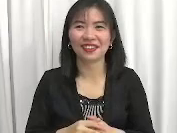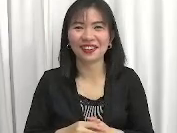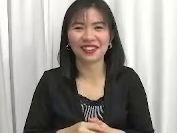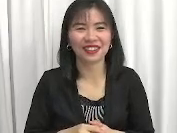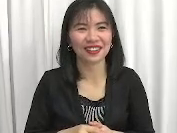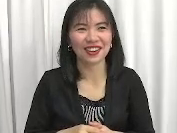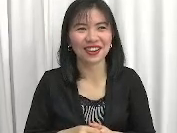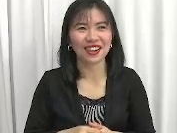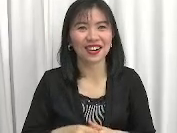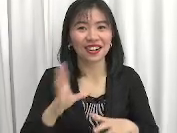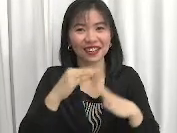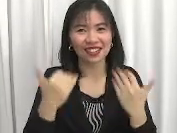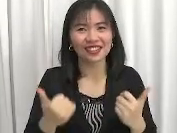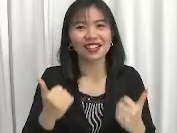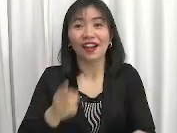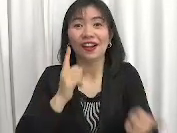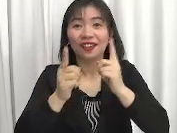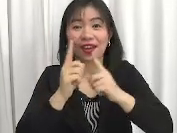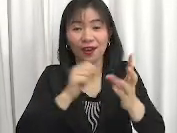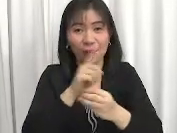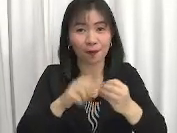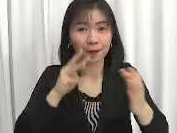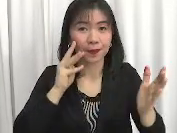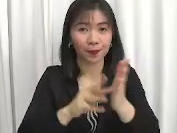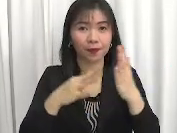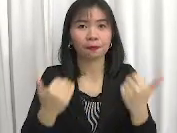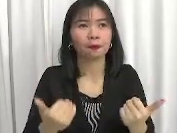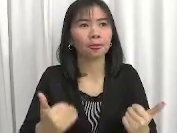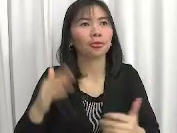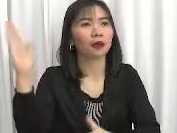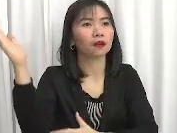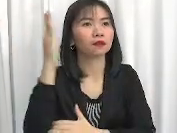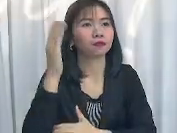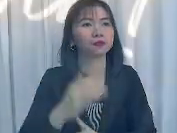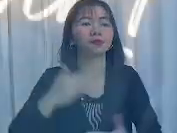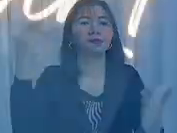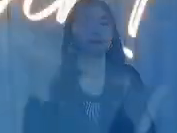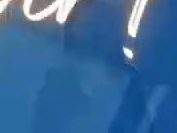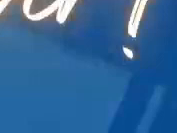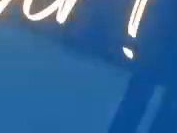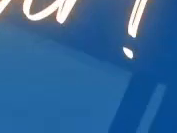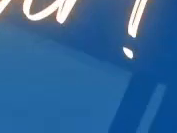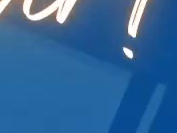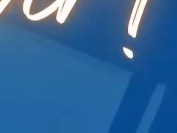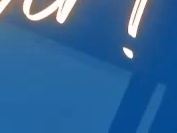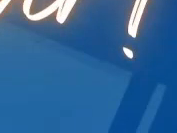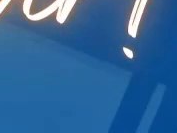sa ating tema ngayong umagang ito na New Year,